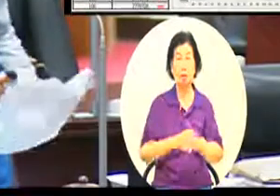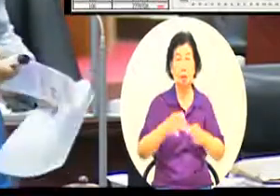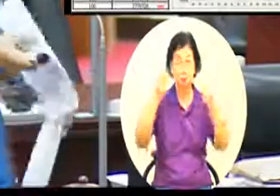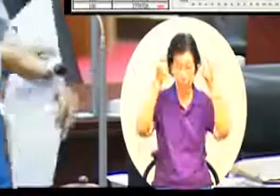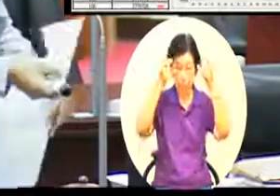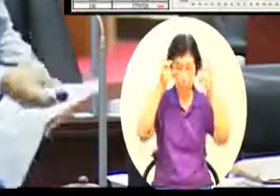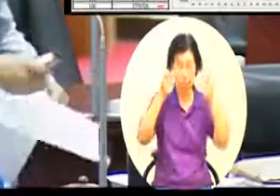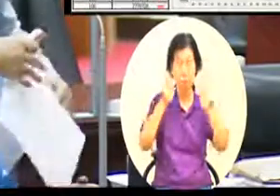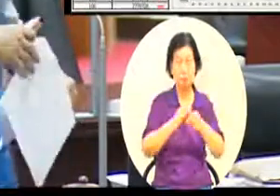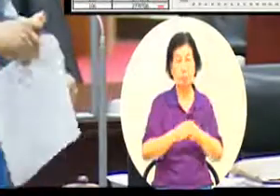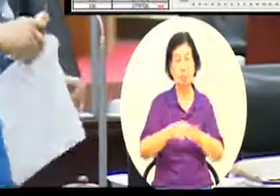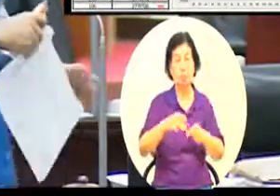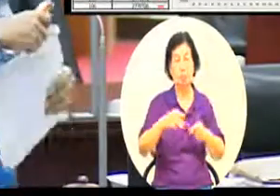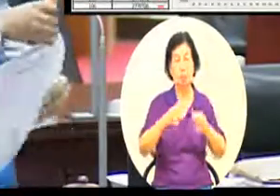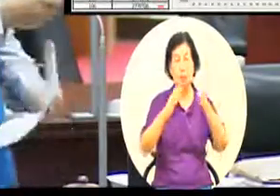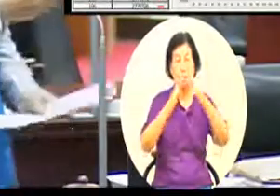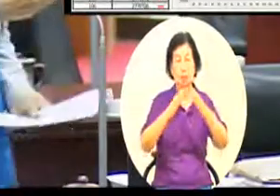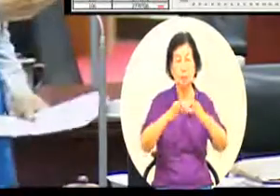就业人口，